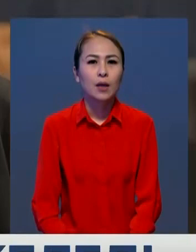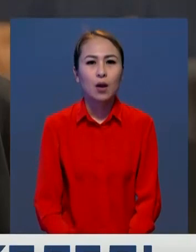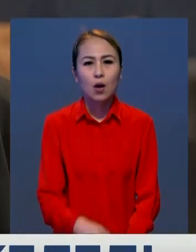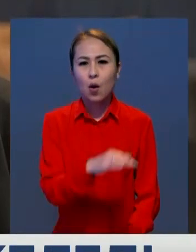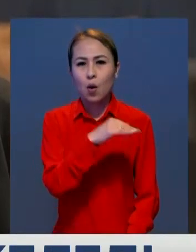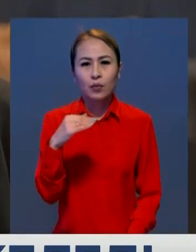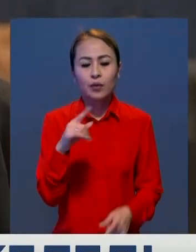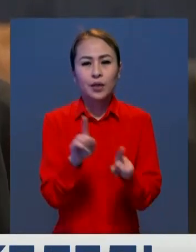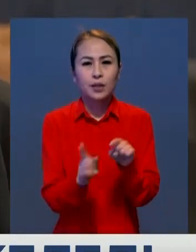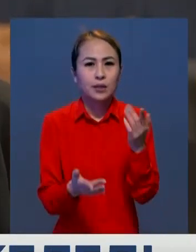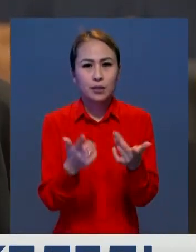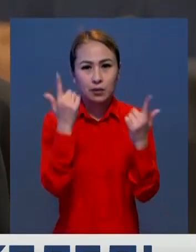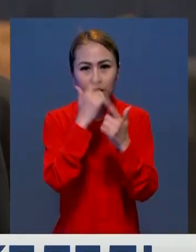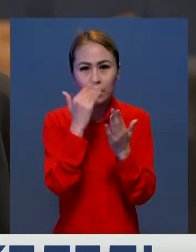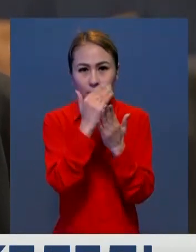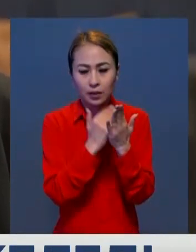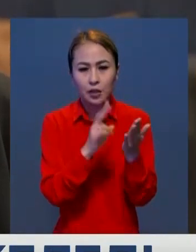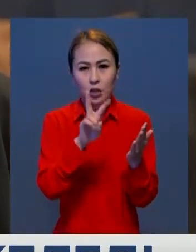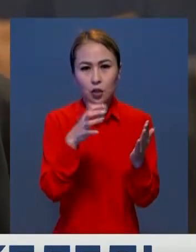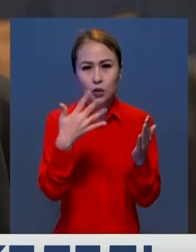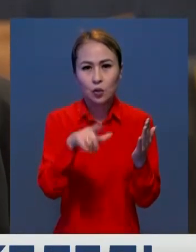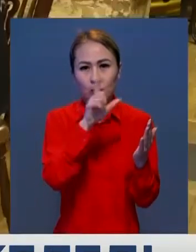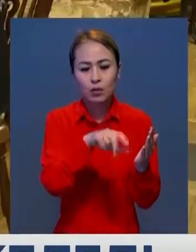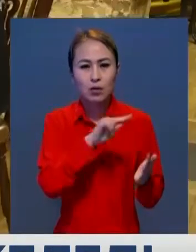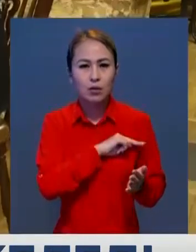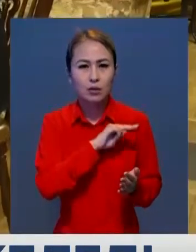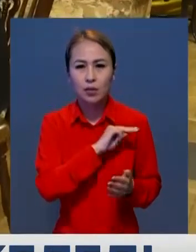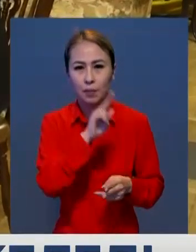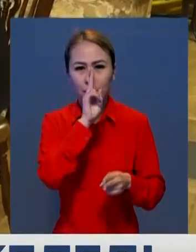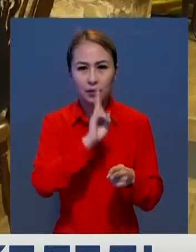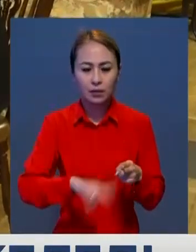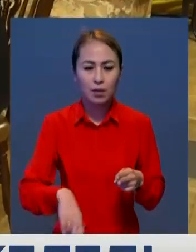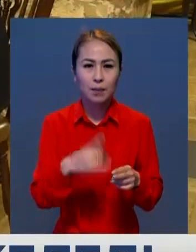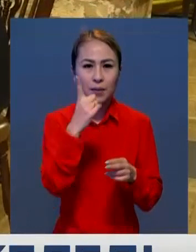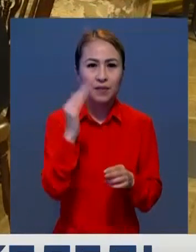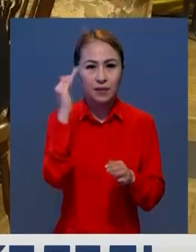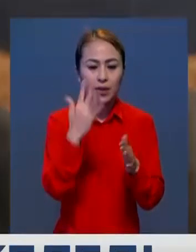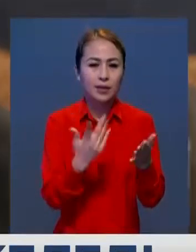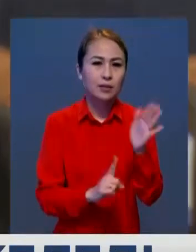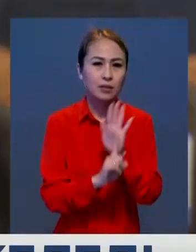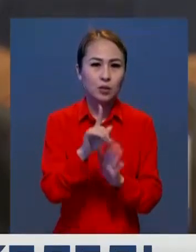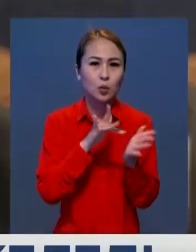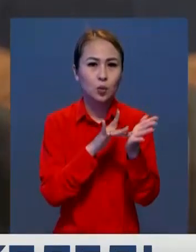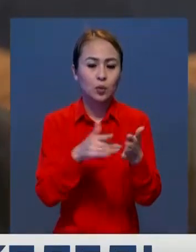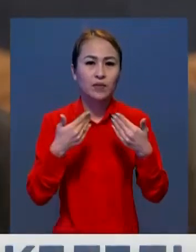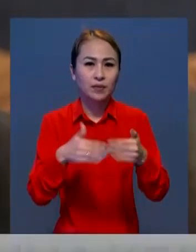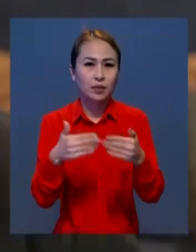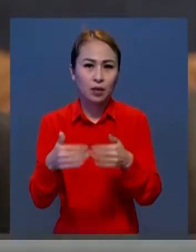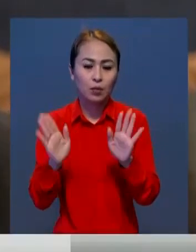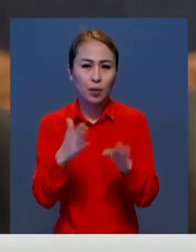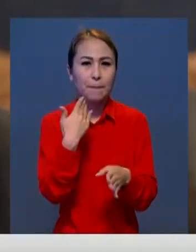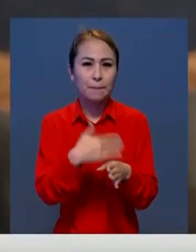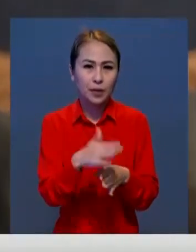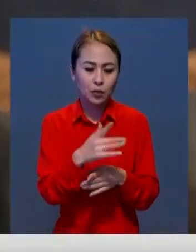Ресми дерекке сүйенсек, салада 250 мың адам жұмыссыз қалған. Егер ақпанның бірінен бастап туристік фирмалар ашылса,